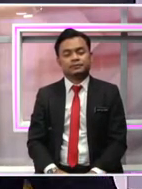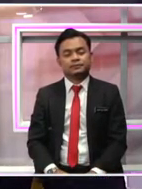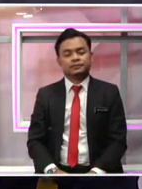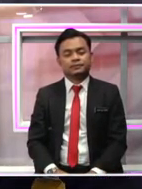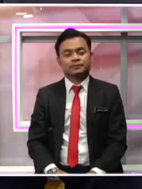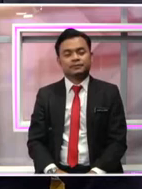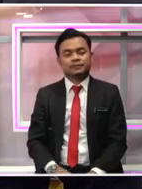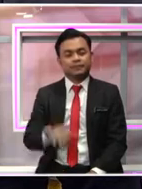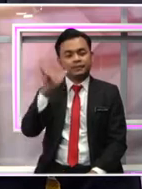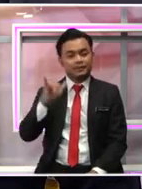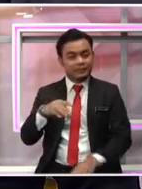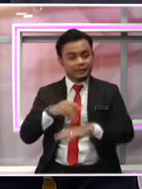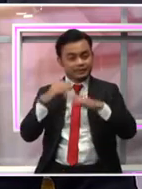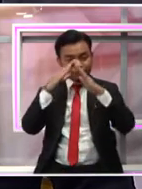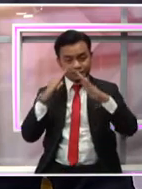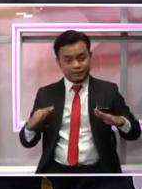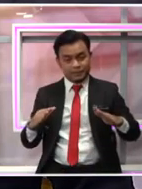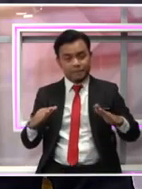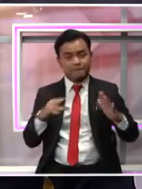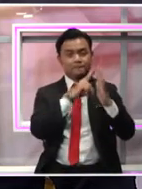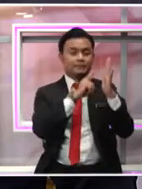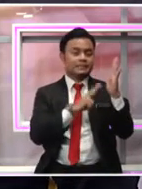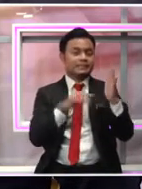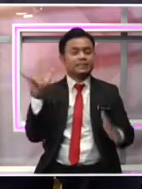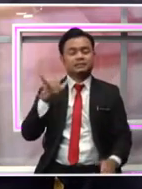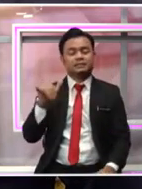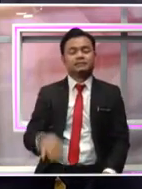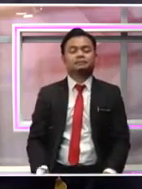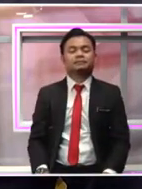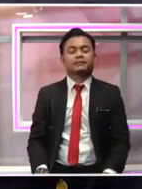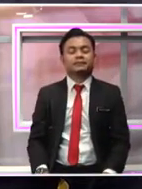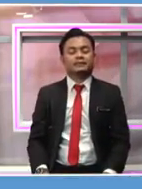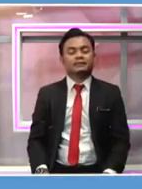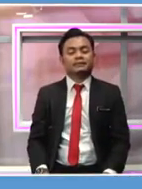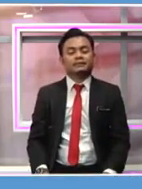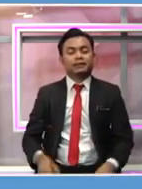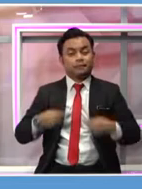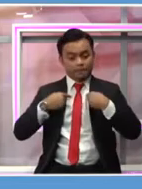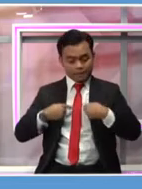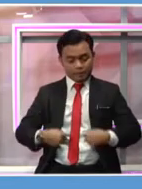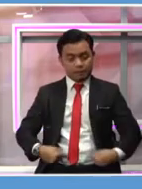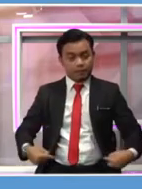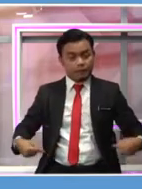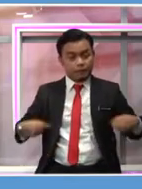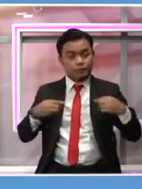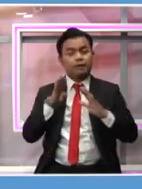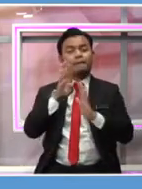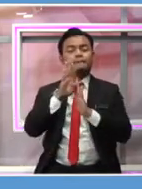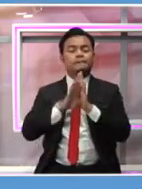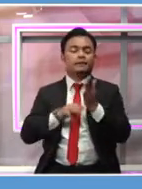cc Gulang Saya lagi paru-paru berfungsi sebagai organ pernafasan